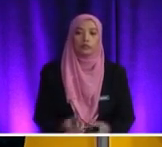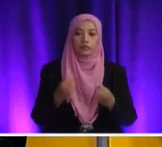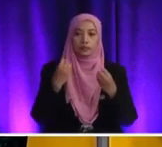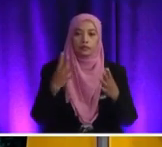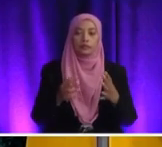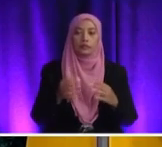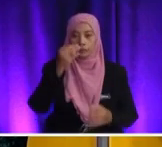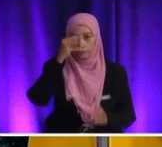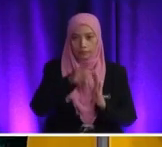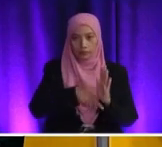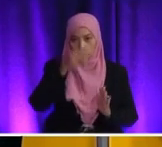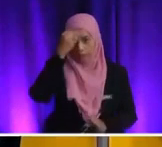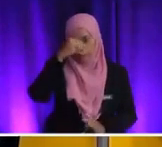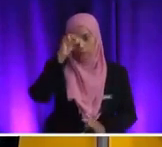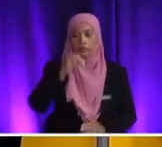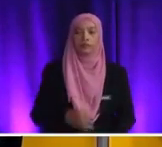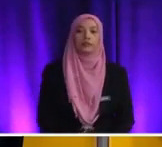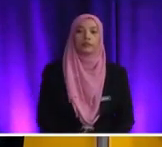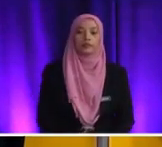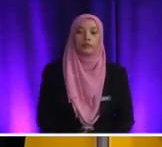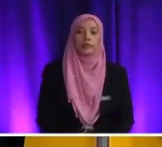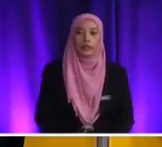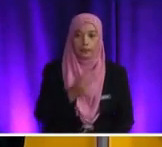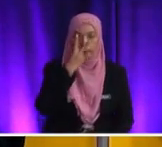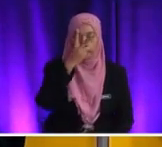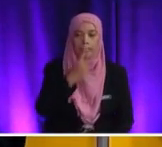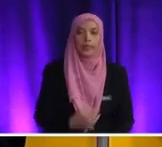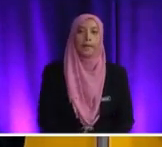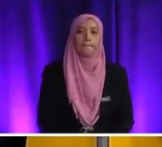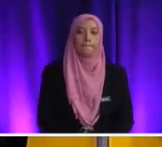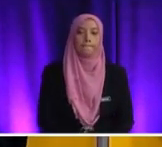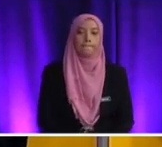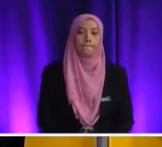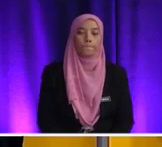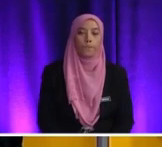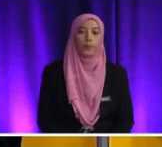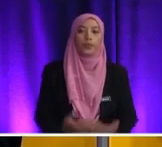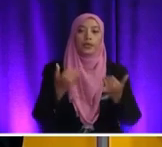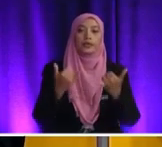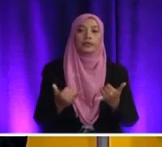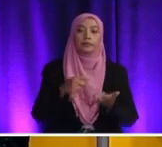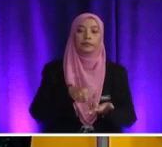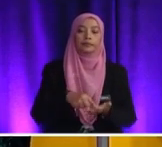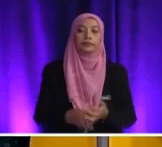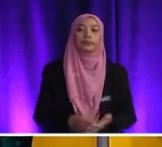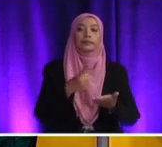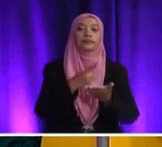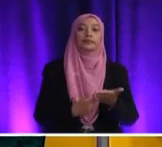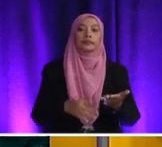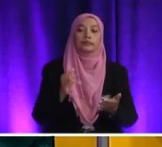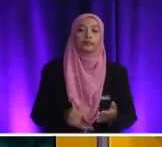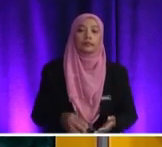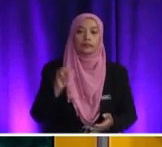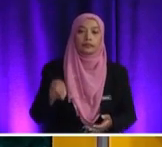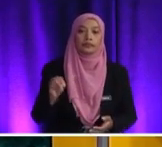faham Teguh nah Jom kita Tengok ya ah sekarang nih HP ya